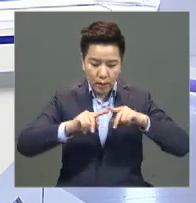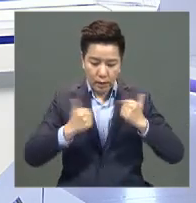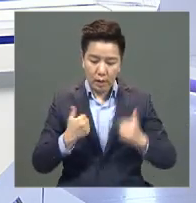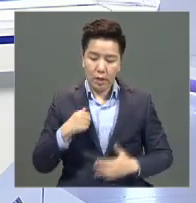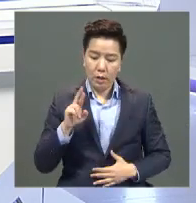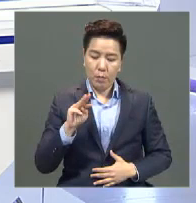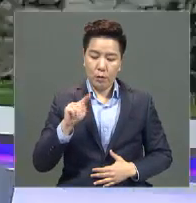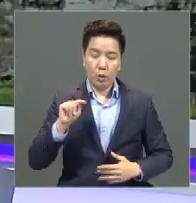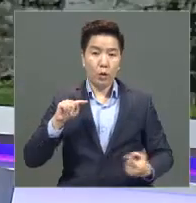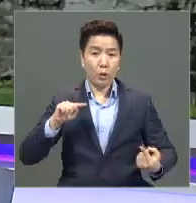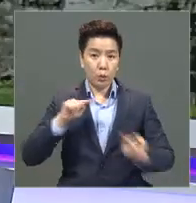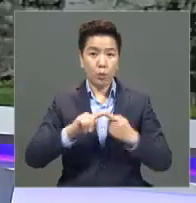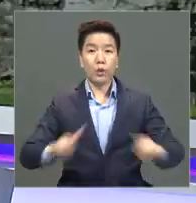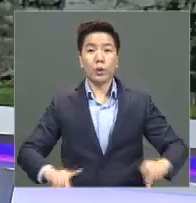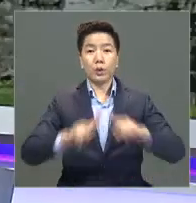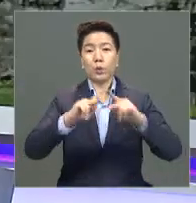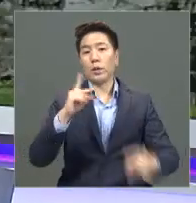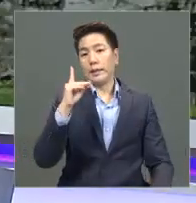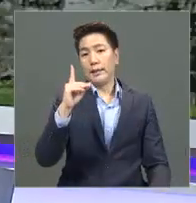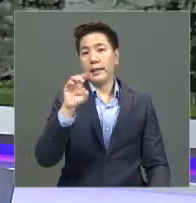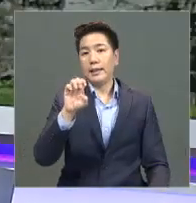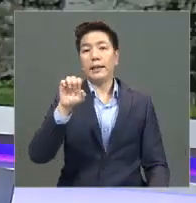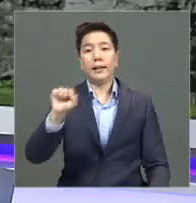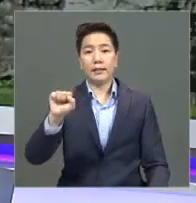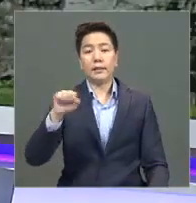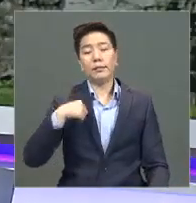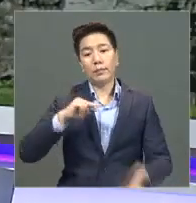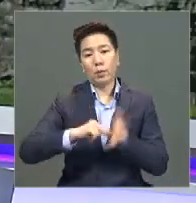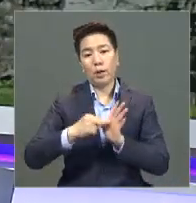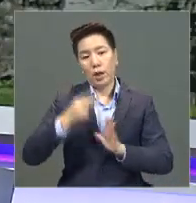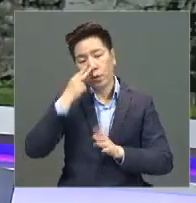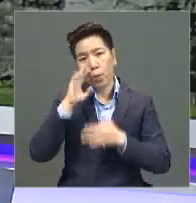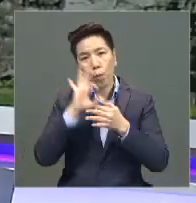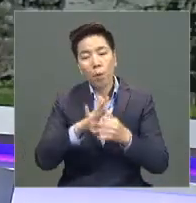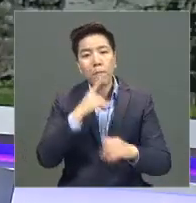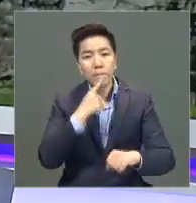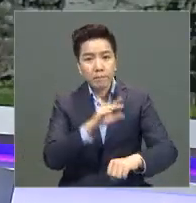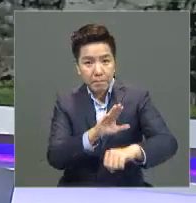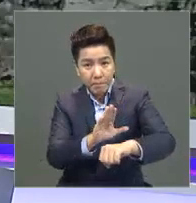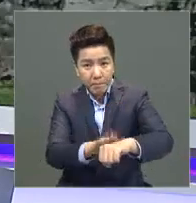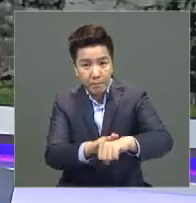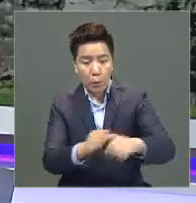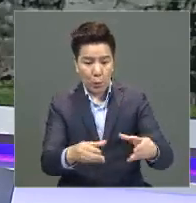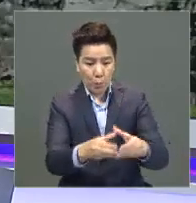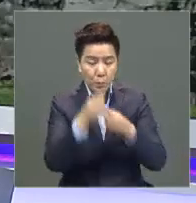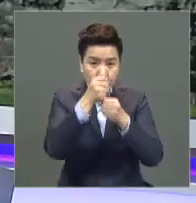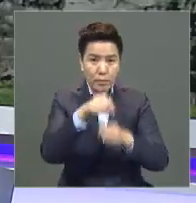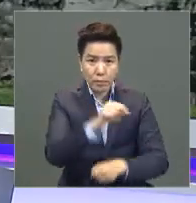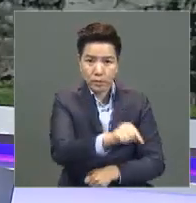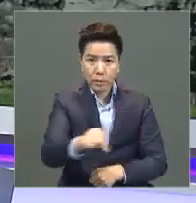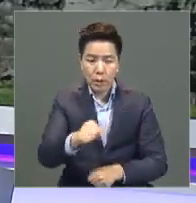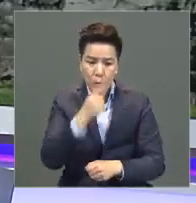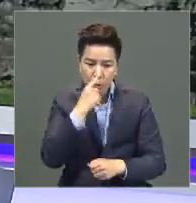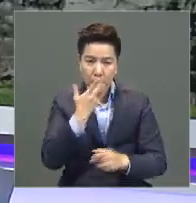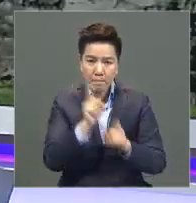นตรีว่าการกระทรวงดิจิทัลเพื่อเศรษฐกิจและสังคมนะคะก็แสดงความเป็นห่วงโดยให้คำเตือนไปถึงกลุ่มผู้ชุมนุมให้ชุม